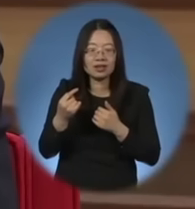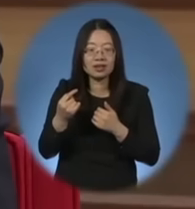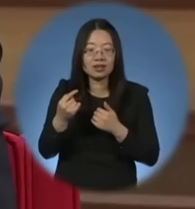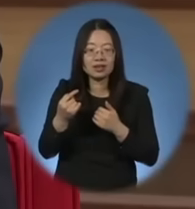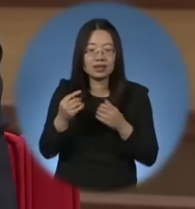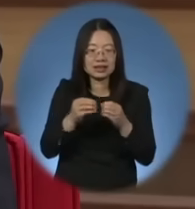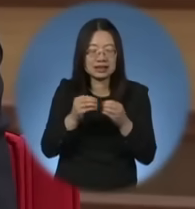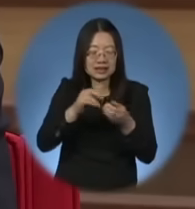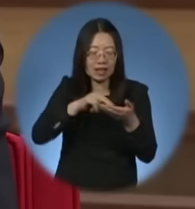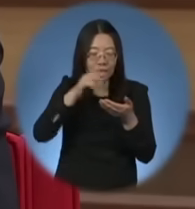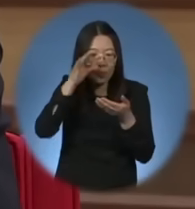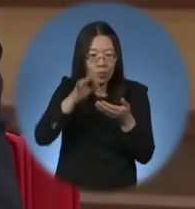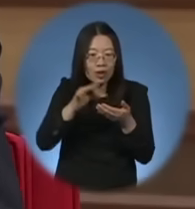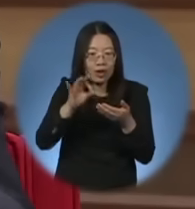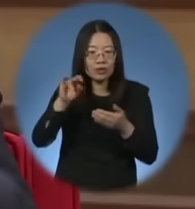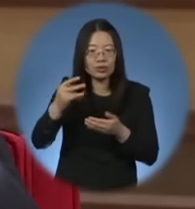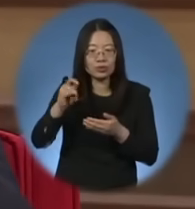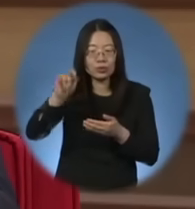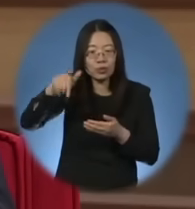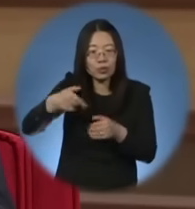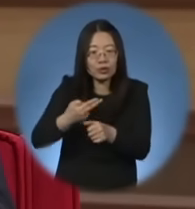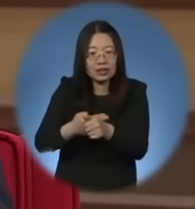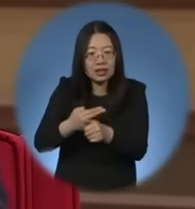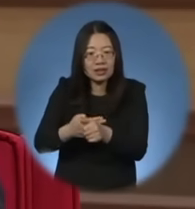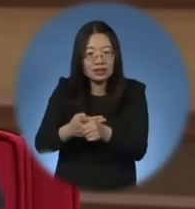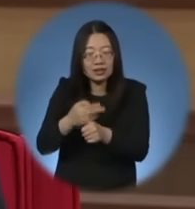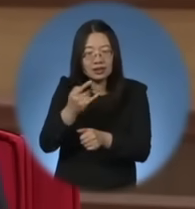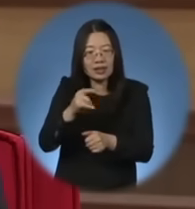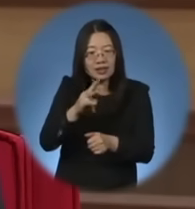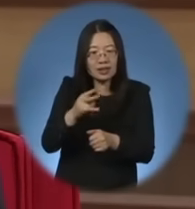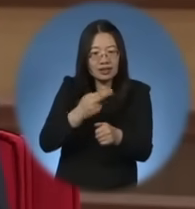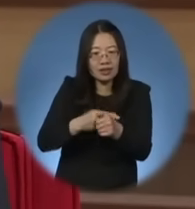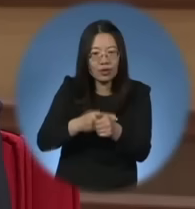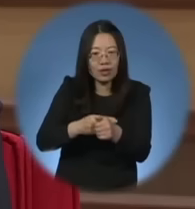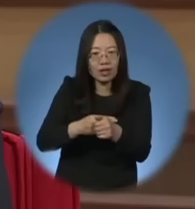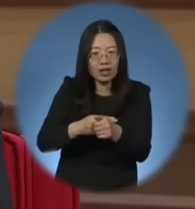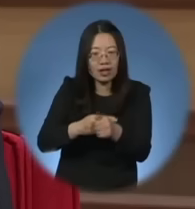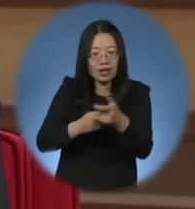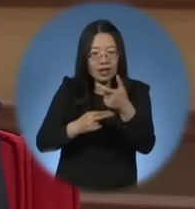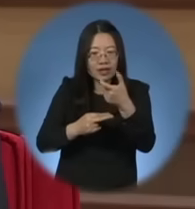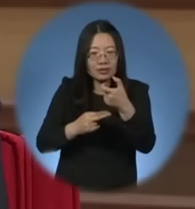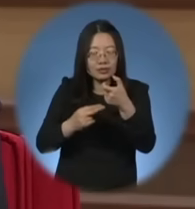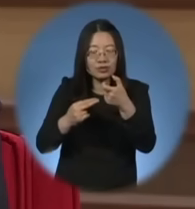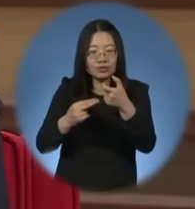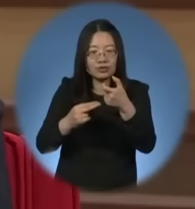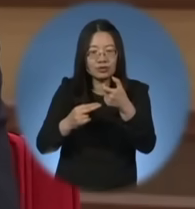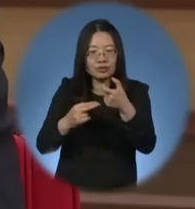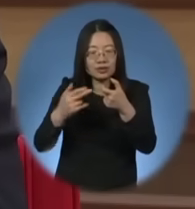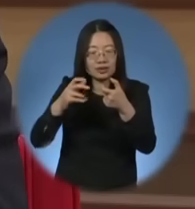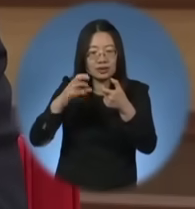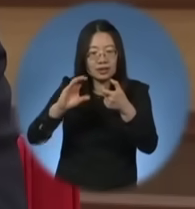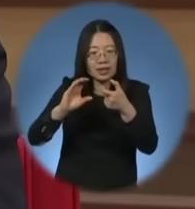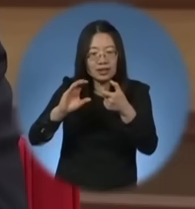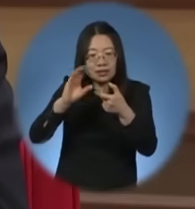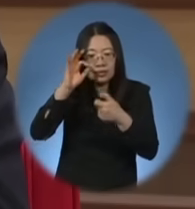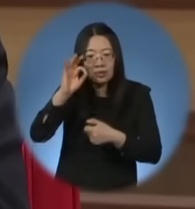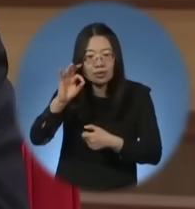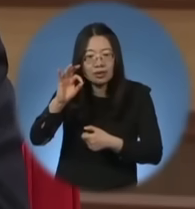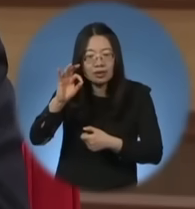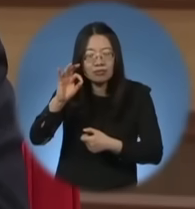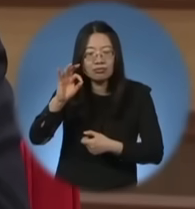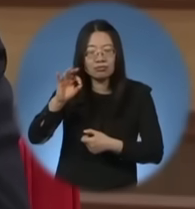읽고 읽어 보니까 뭐 율곡 선생은 대계 선생의를 읽은 16세기음 음 저